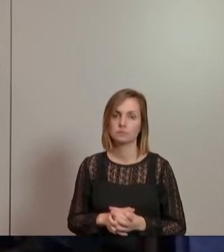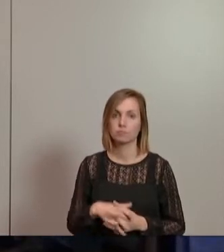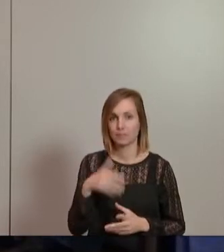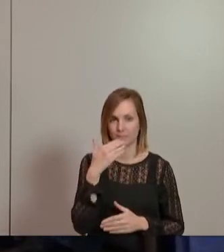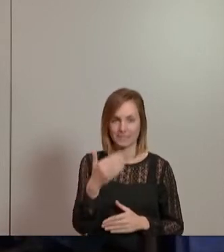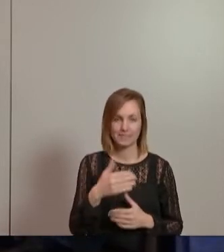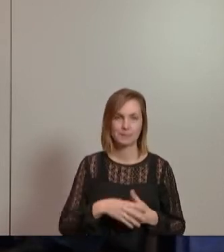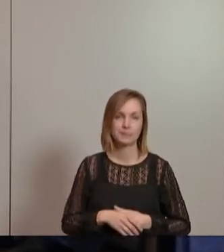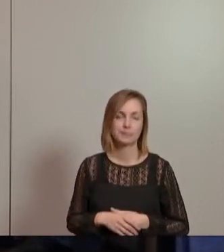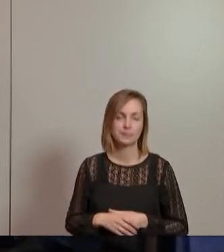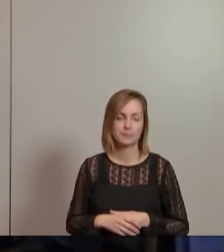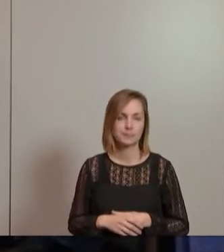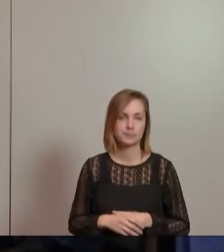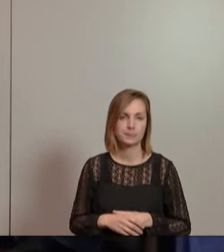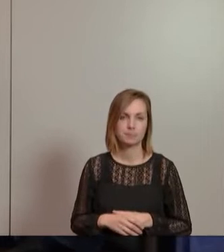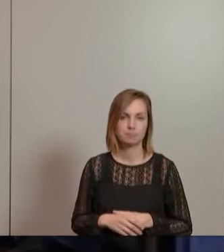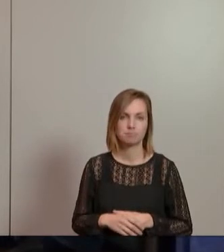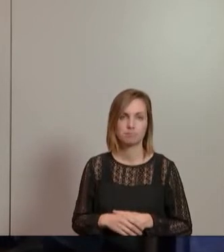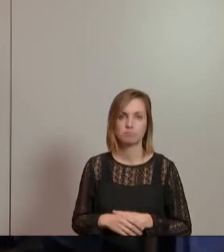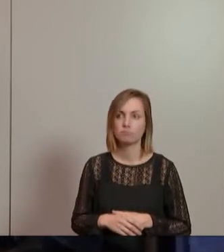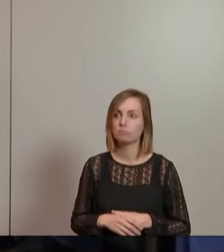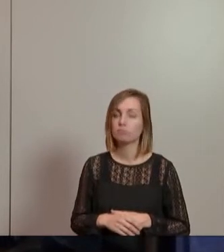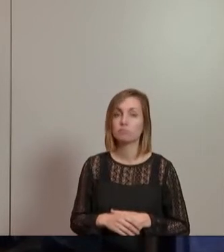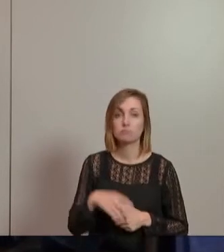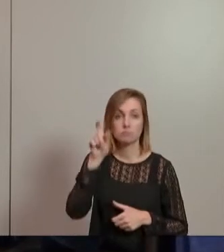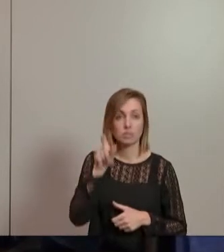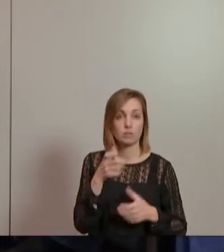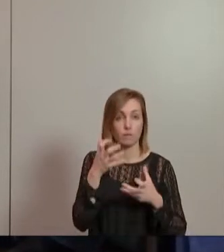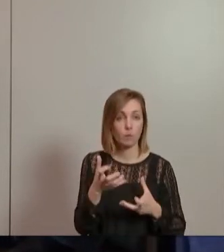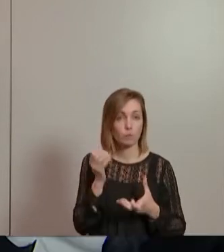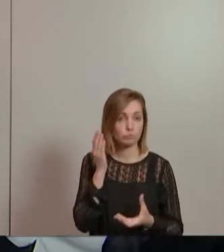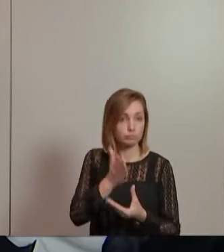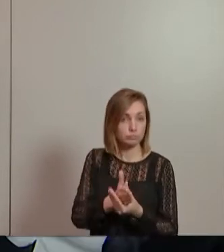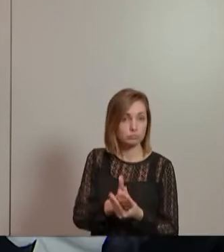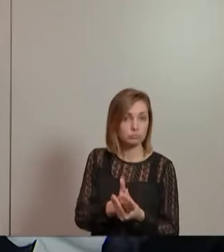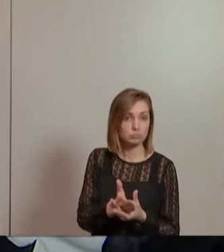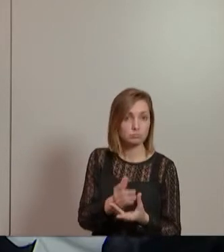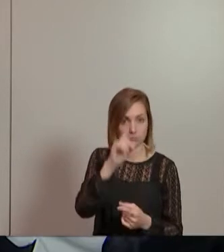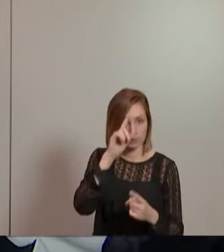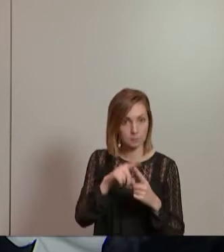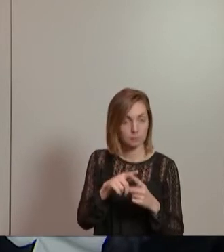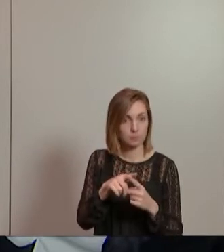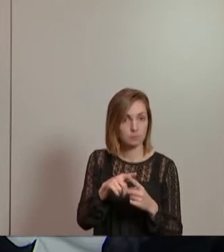Merci. Est-ce qu'il y a une intervention sur ce rapport ?